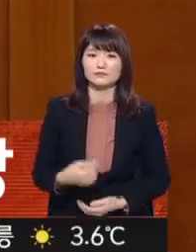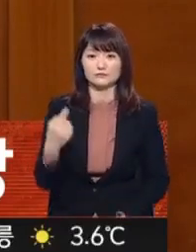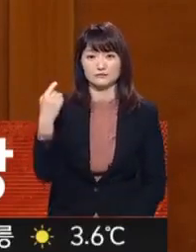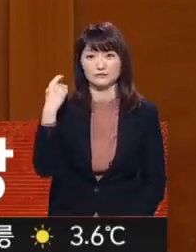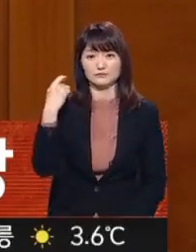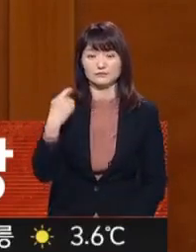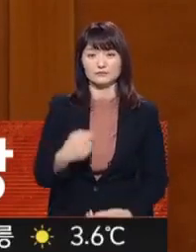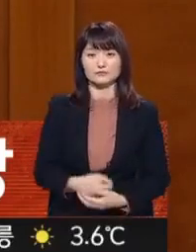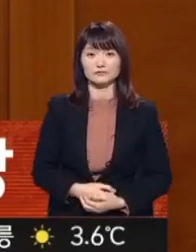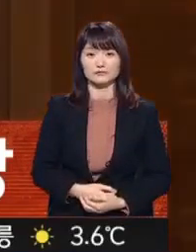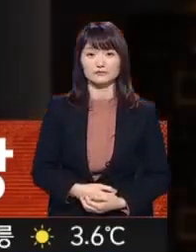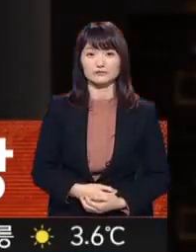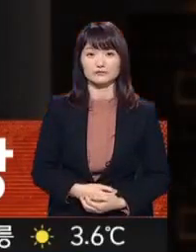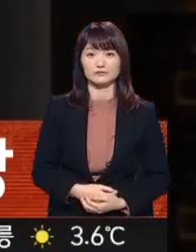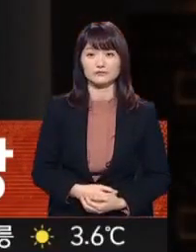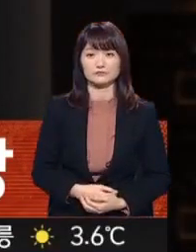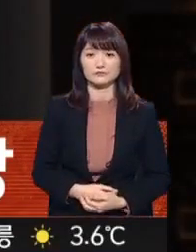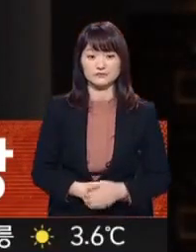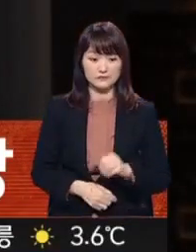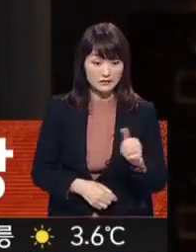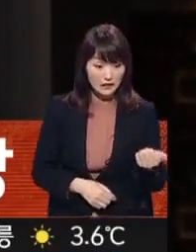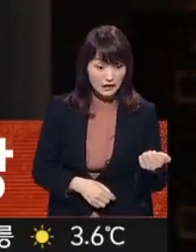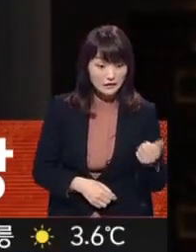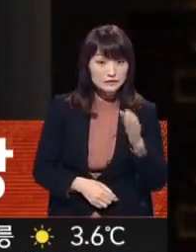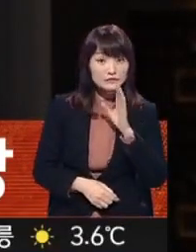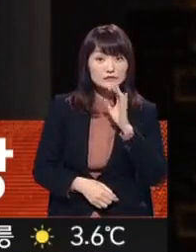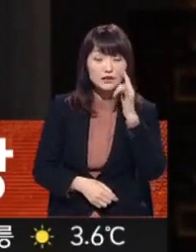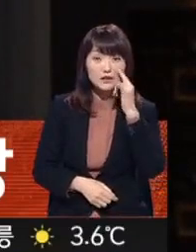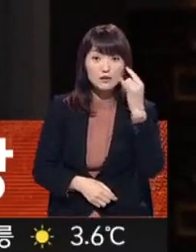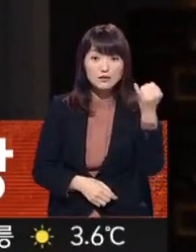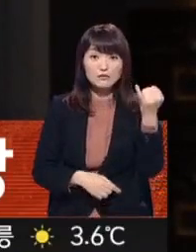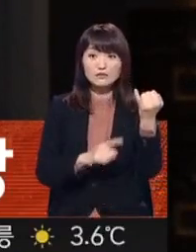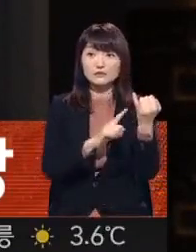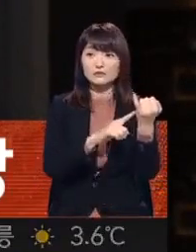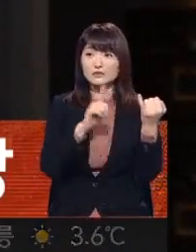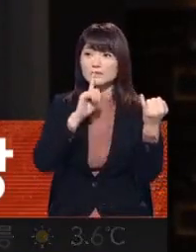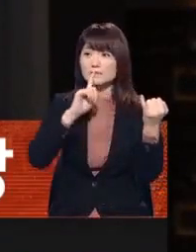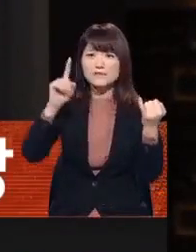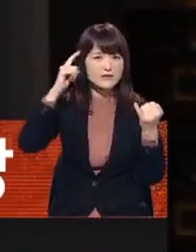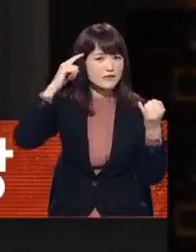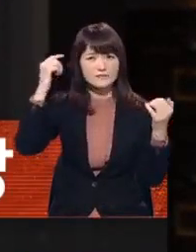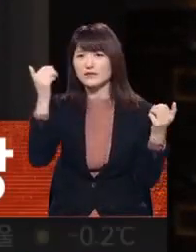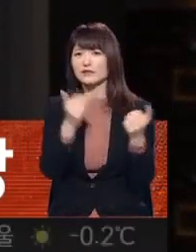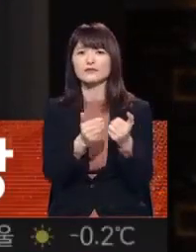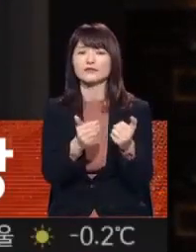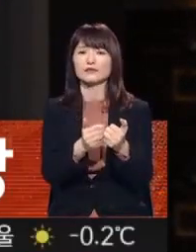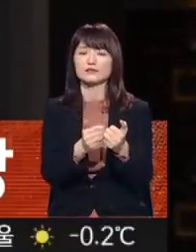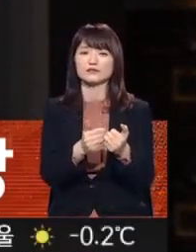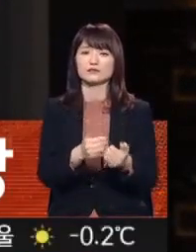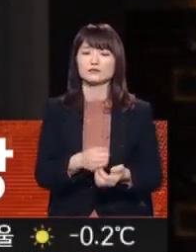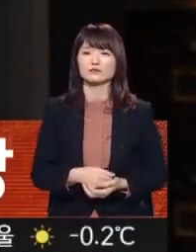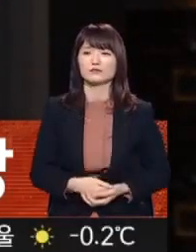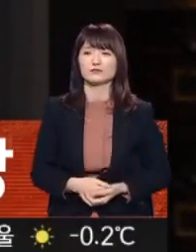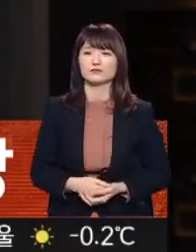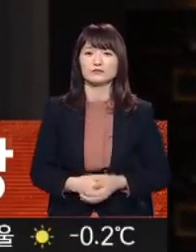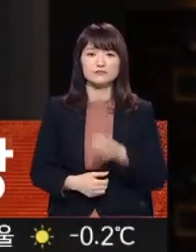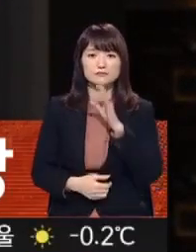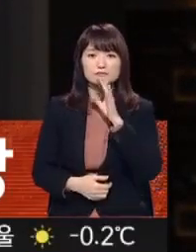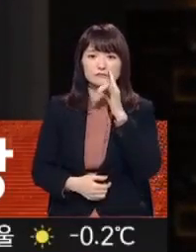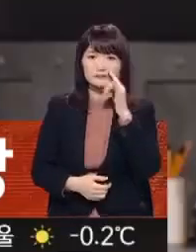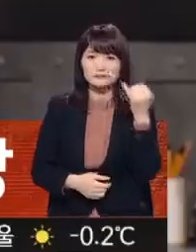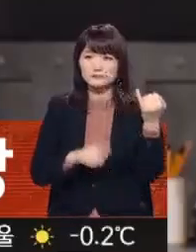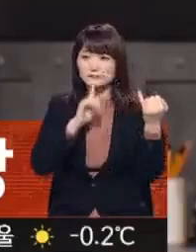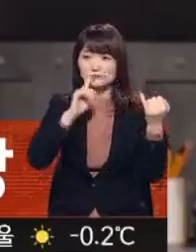어제 순진 아이의 친모가 그 주장을 반박을 했습니다 친모에